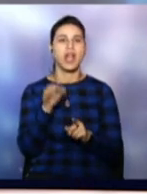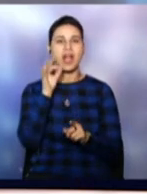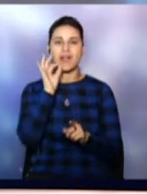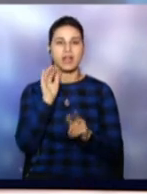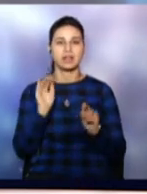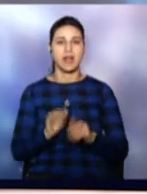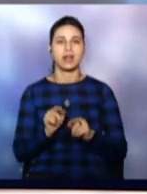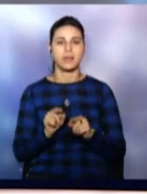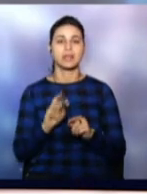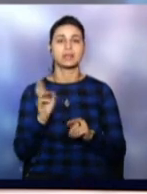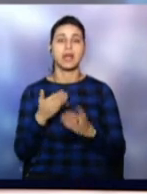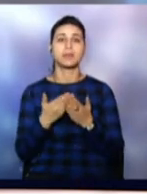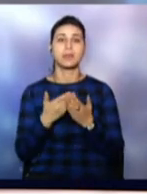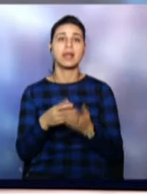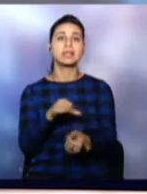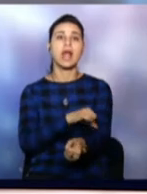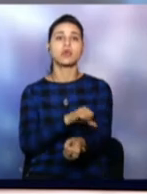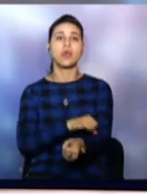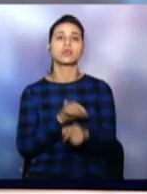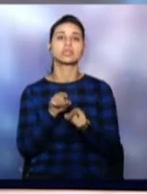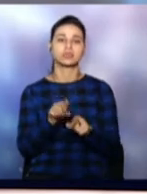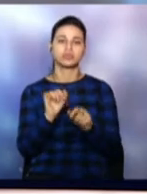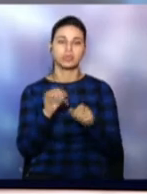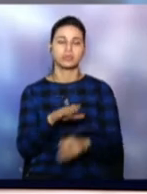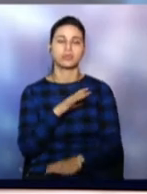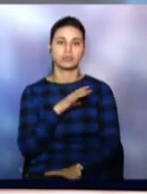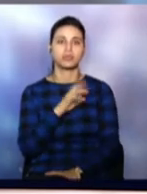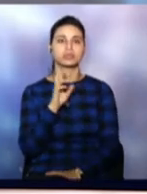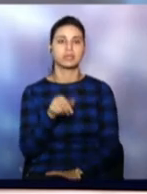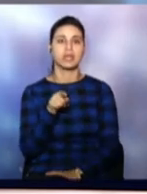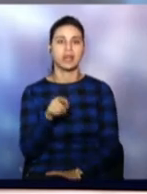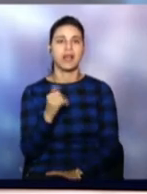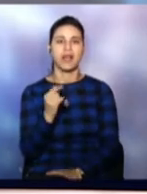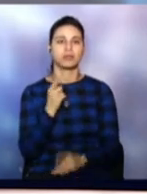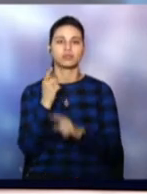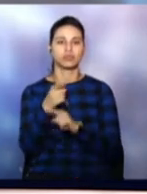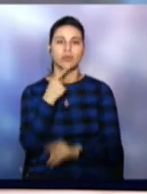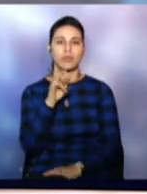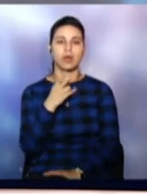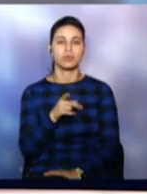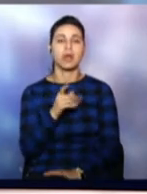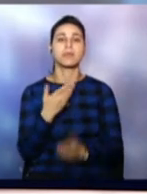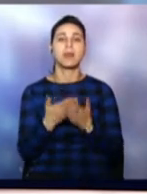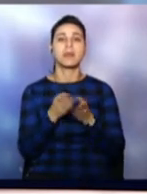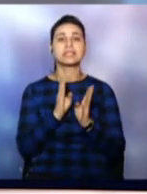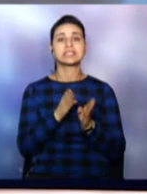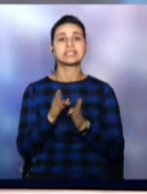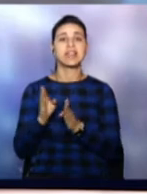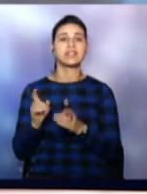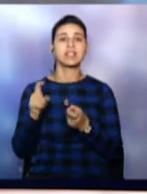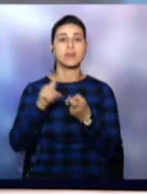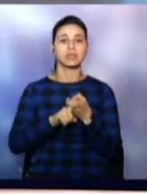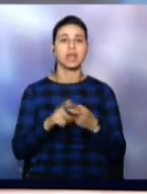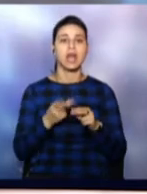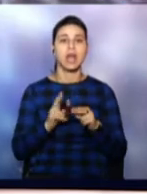და ვთქვათ იგივე ნარკოტიკული საშუალებები და ამ მიმართულებით ახლა შორს აღარ წავალ. რა შეიძლება ვთქვათ ქცევით დამოკიდებულებას